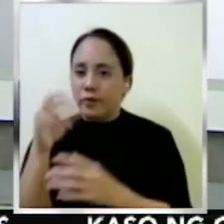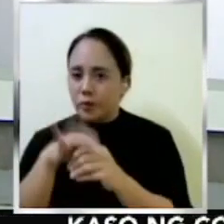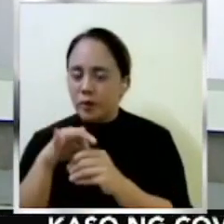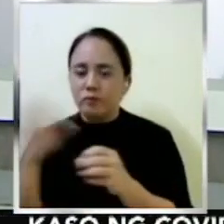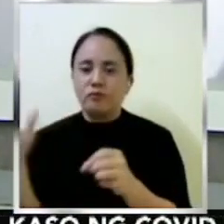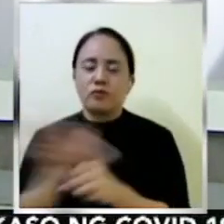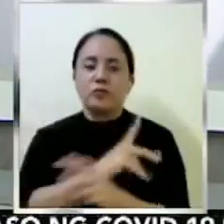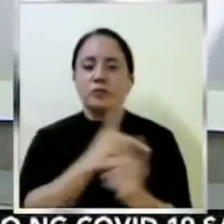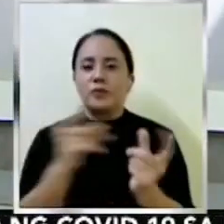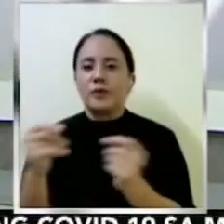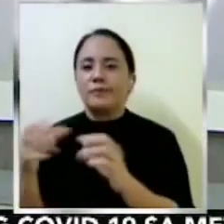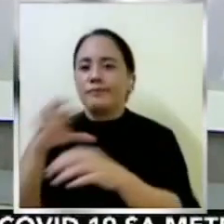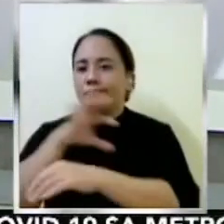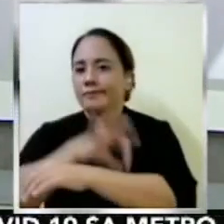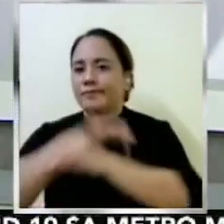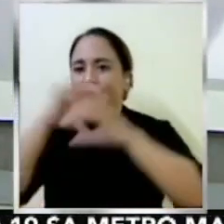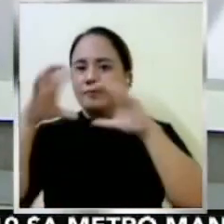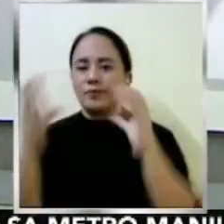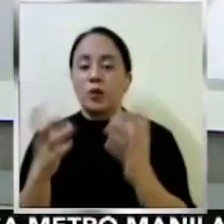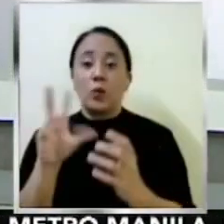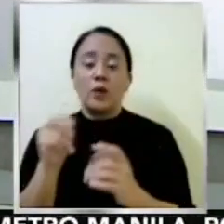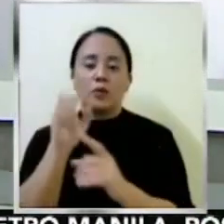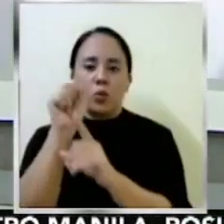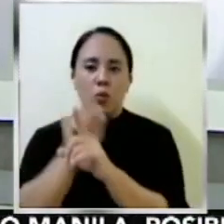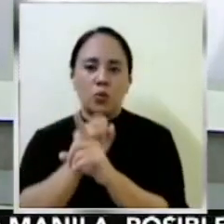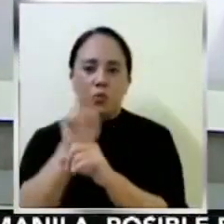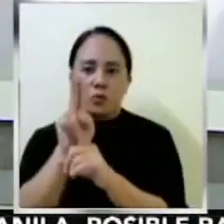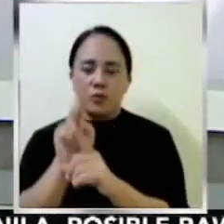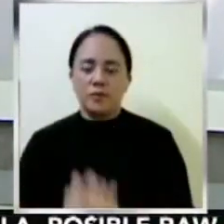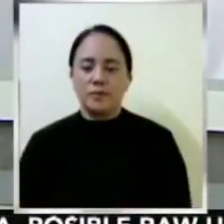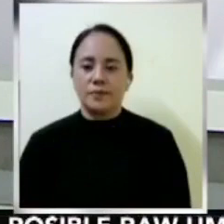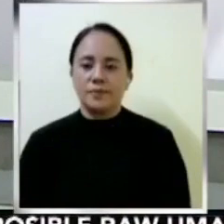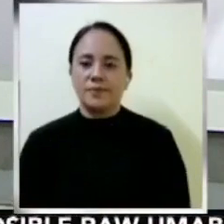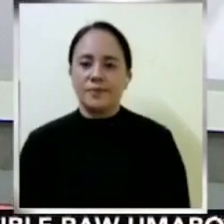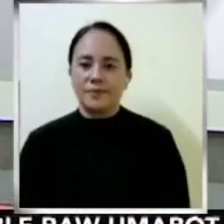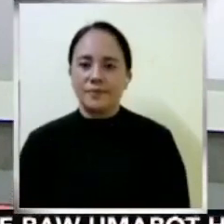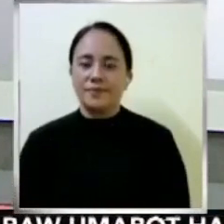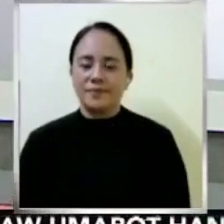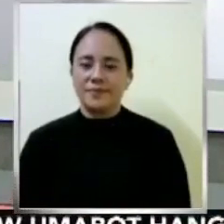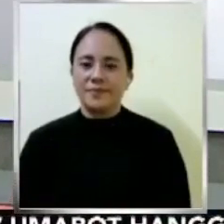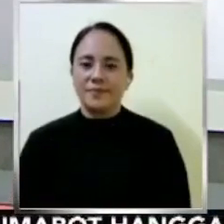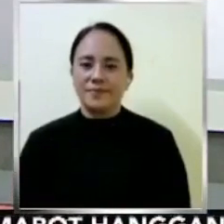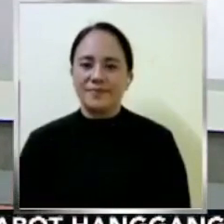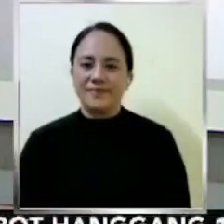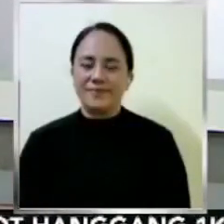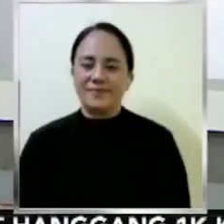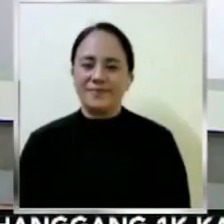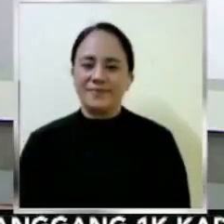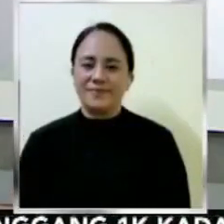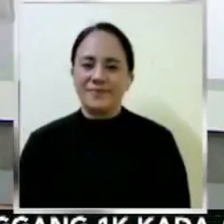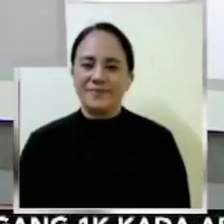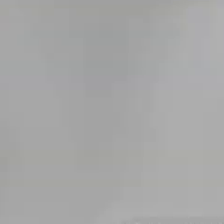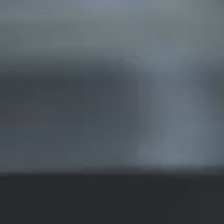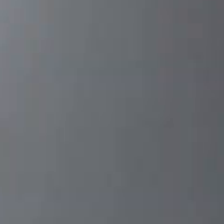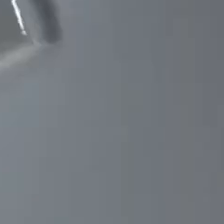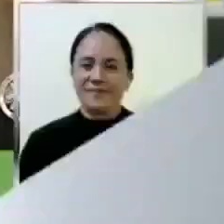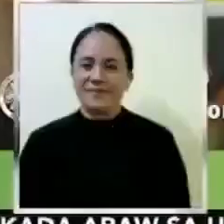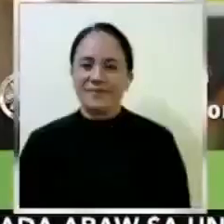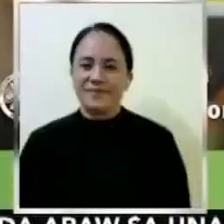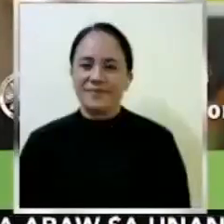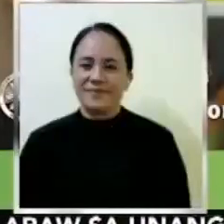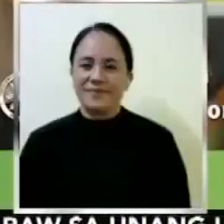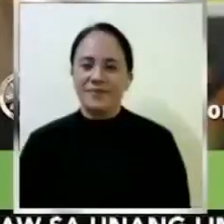face-to-face classes sa Agosto. Nakatutok si R. Jill Relatol ng GMA Regional TV 1